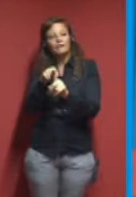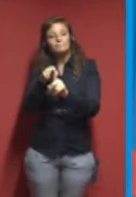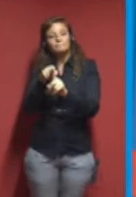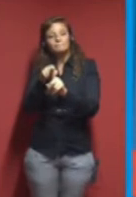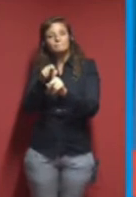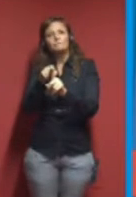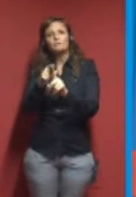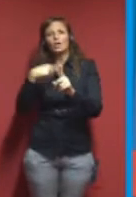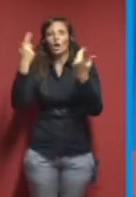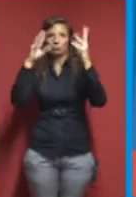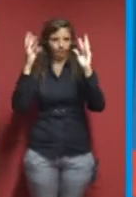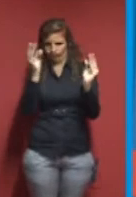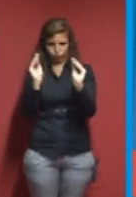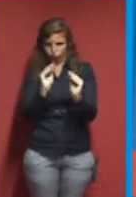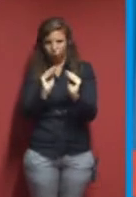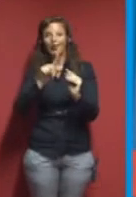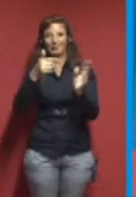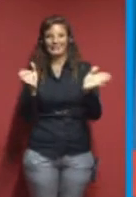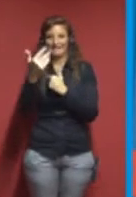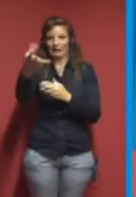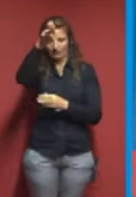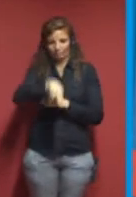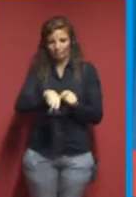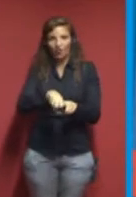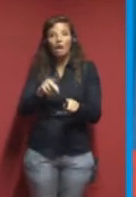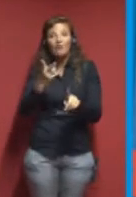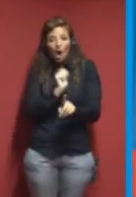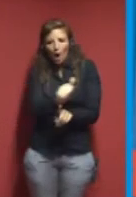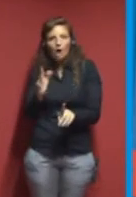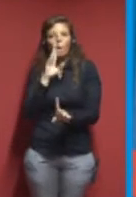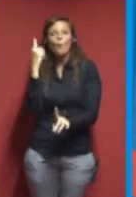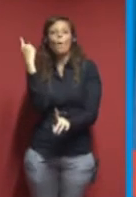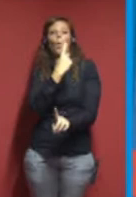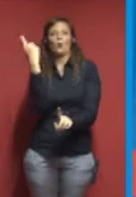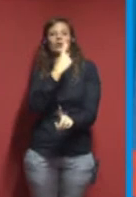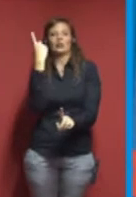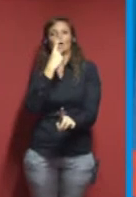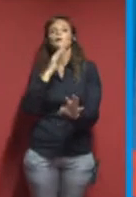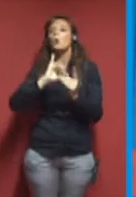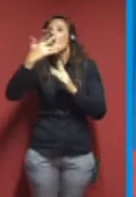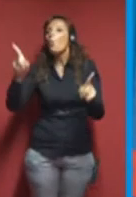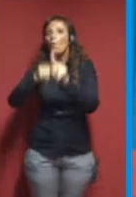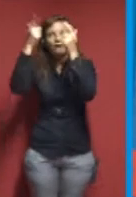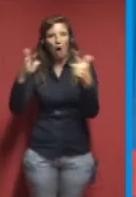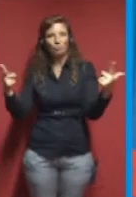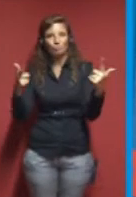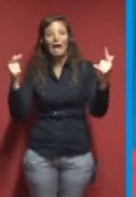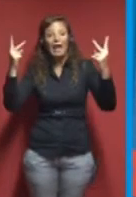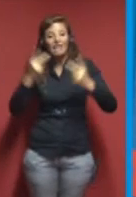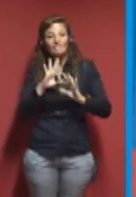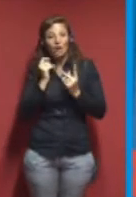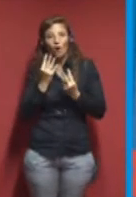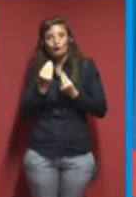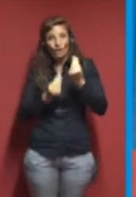assembliamo le mettiamo nelle scatole ognuna è unica e in effetti non sono giocattoli perché è importante